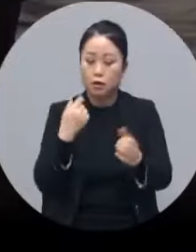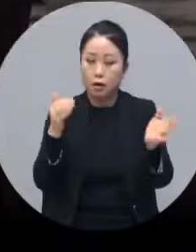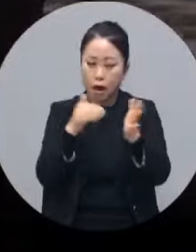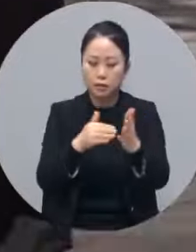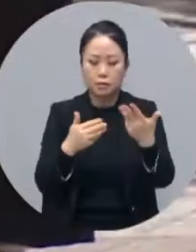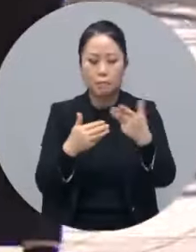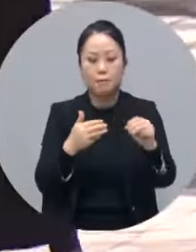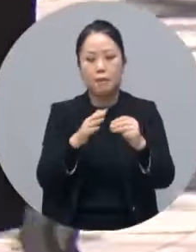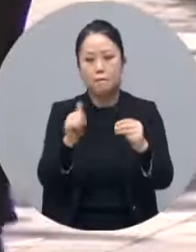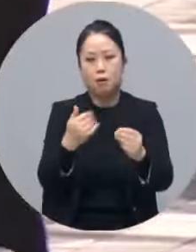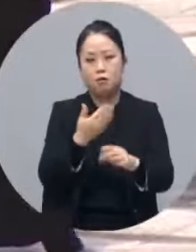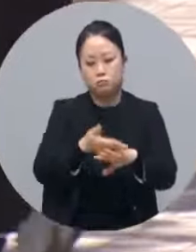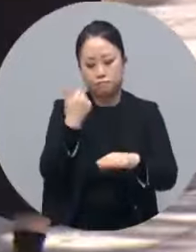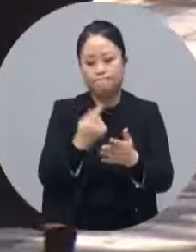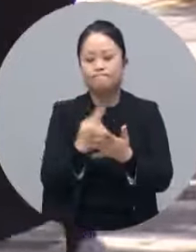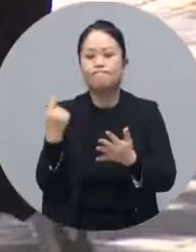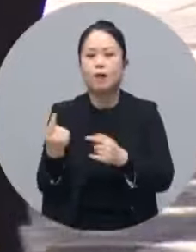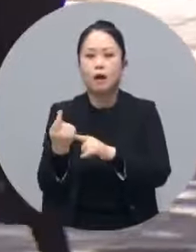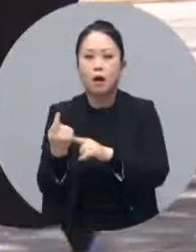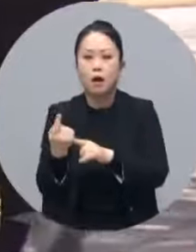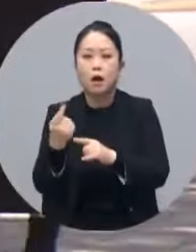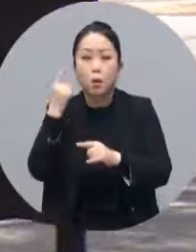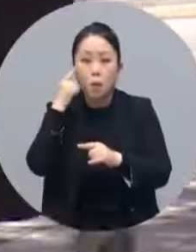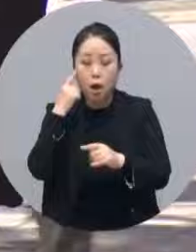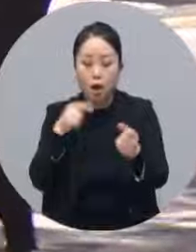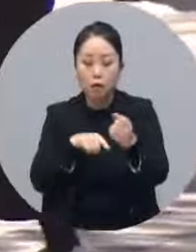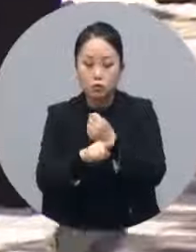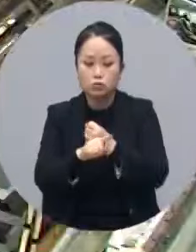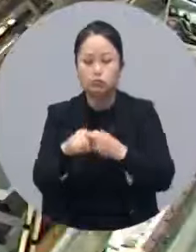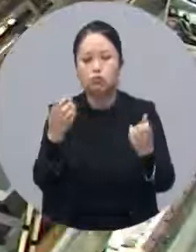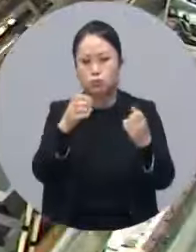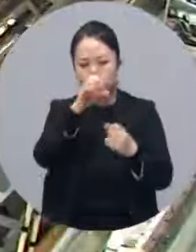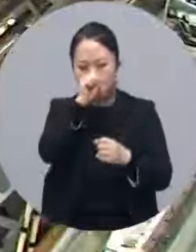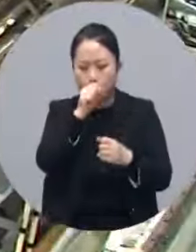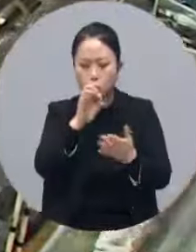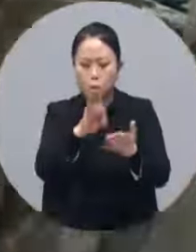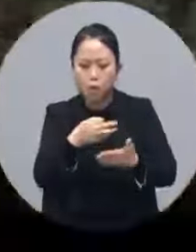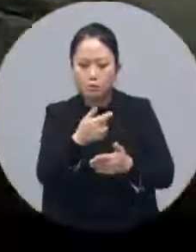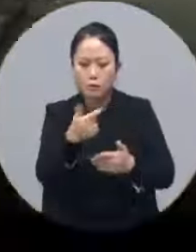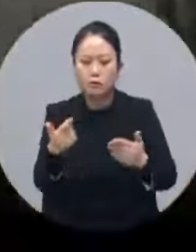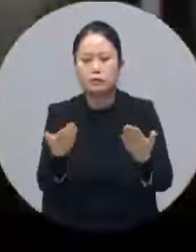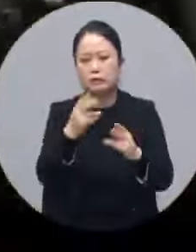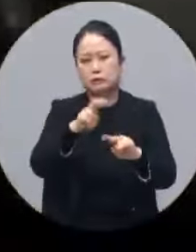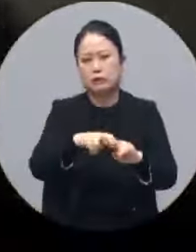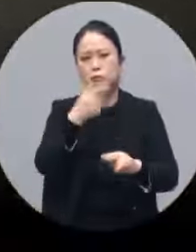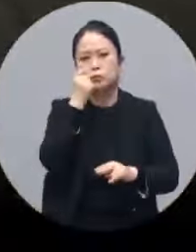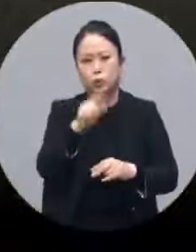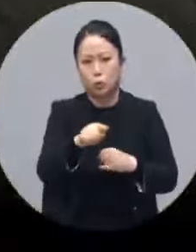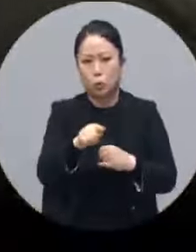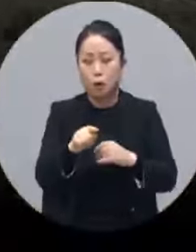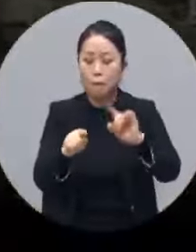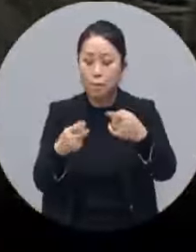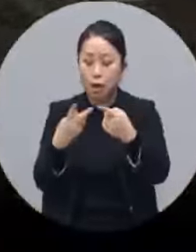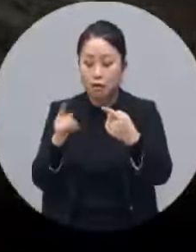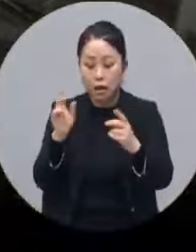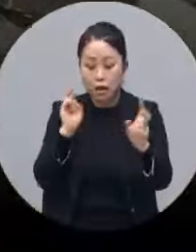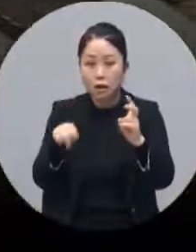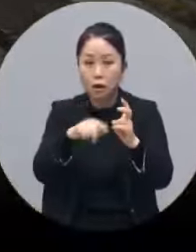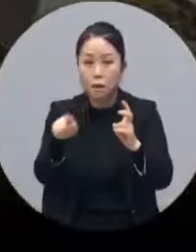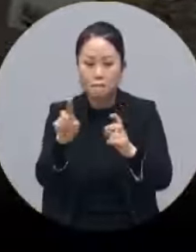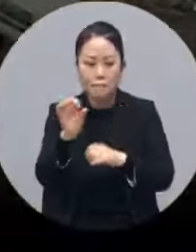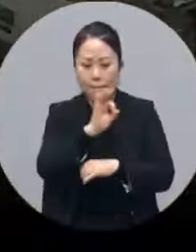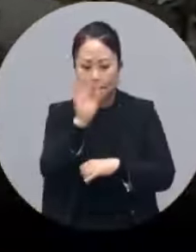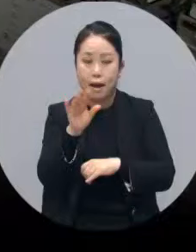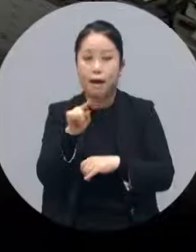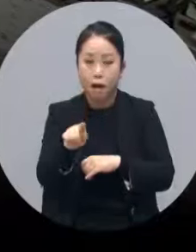유출됐습니다. 탈부산의 이유는 좋은 일자리 부족입니다. 부산엔 국내 100대 기업은 한 곳도 없고 1000대 기업